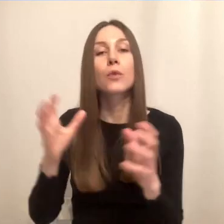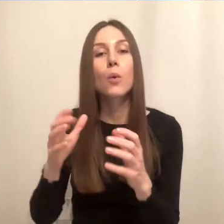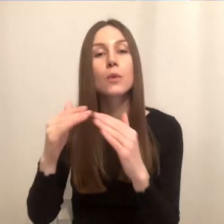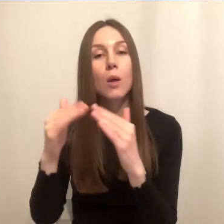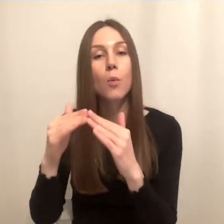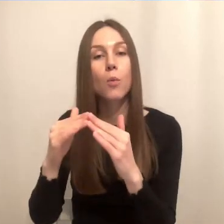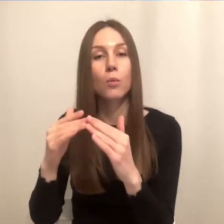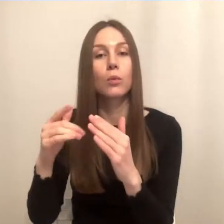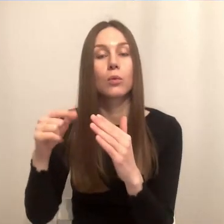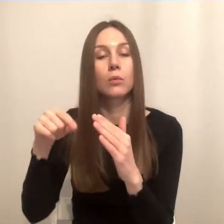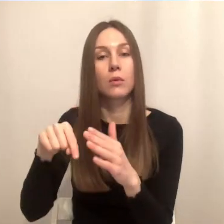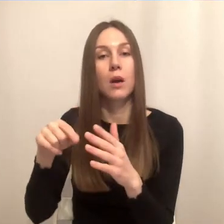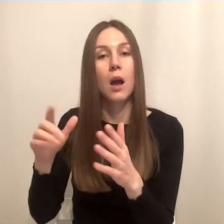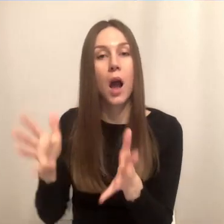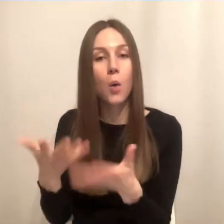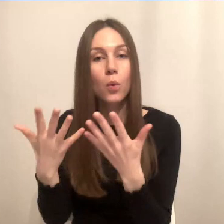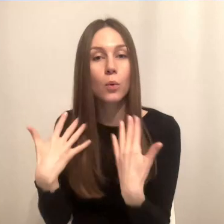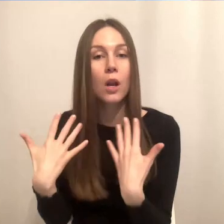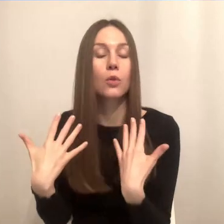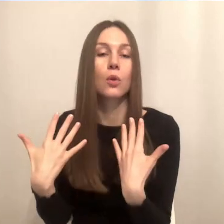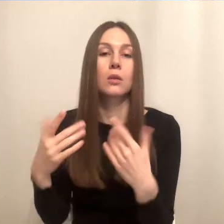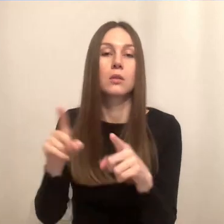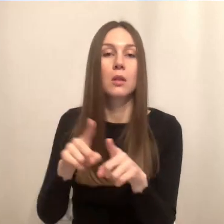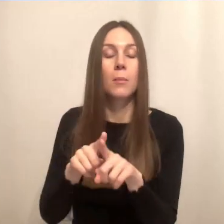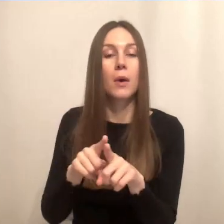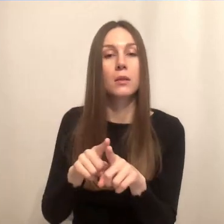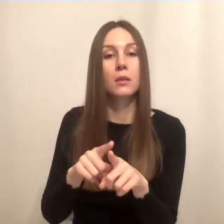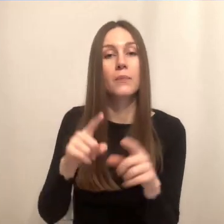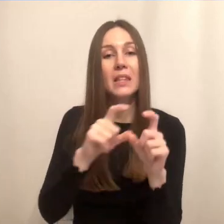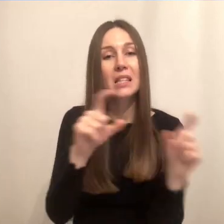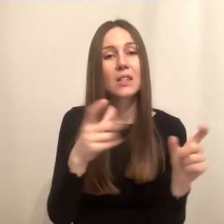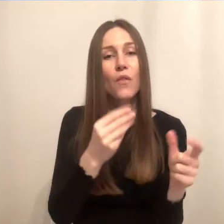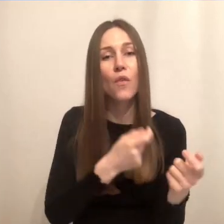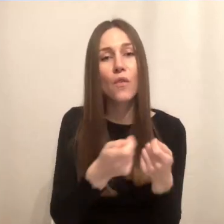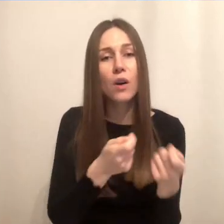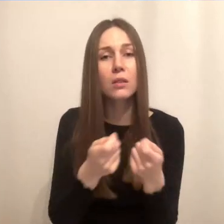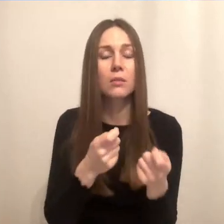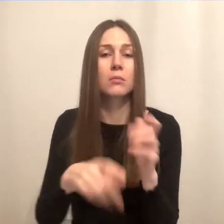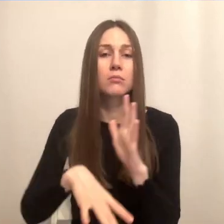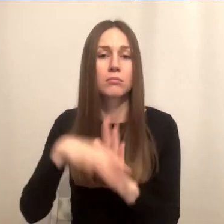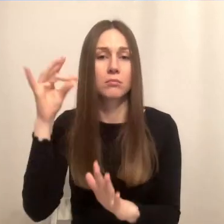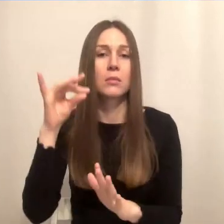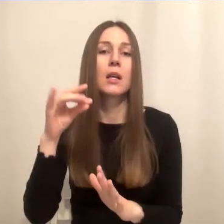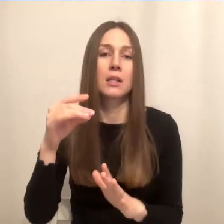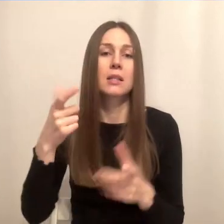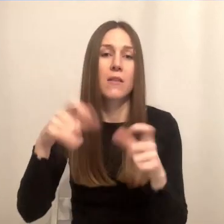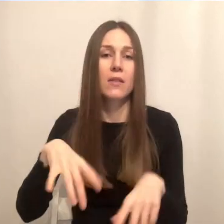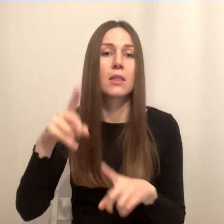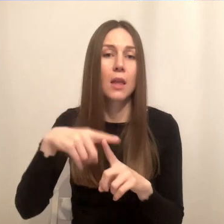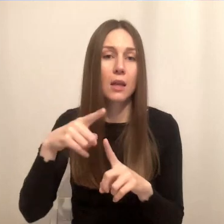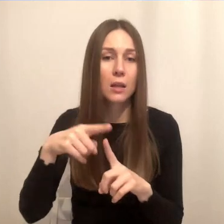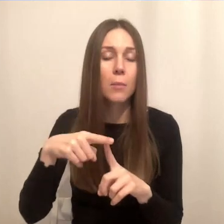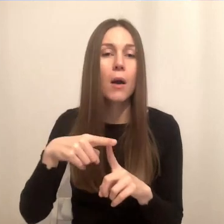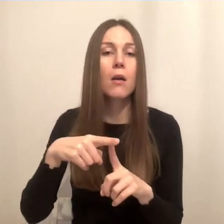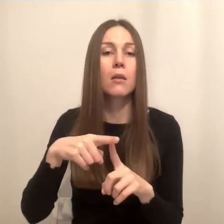dirbau taip pat ir savivaldybės administracijos specialistų, buvau ir įstaigos vadovų, buvau išrinktas į Trakų rajono savivaldybės tarybą ir lygiai taip pat